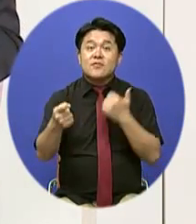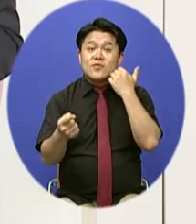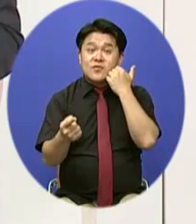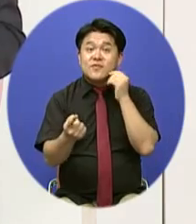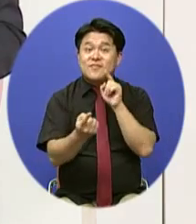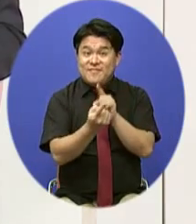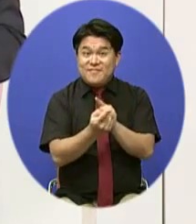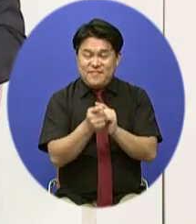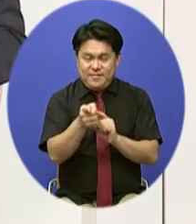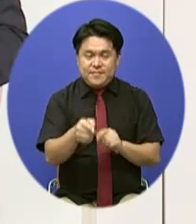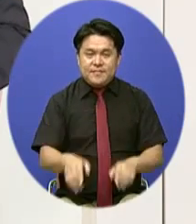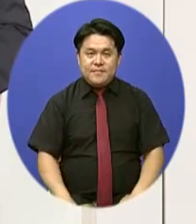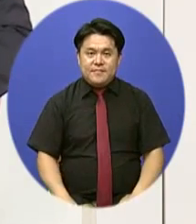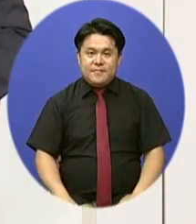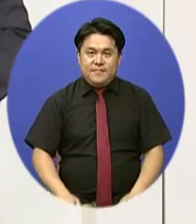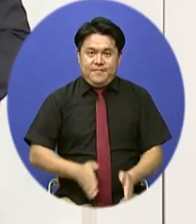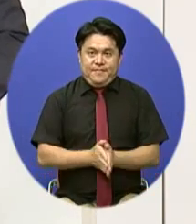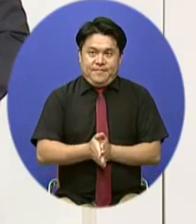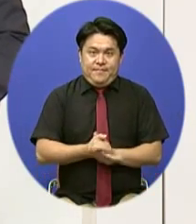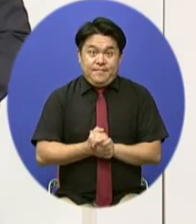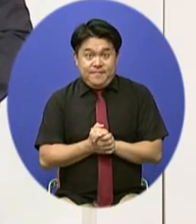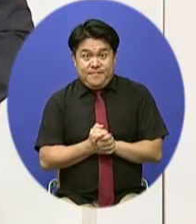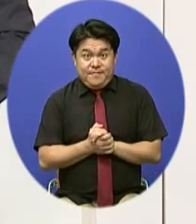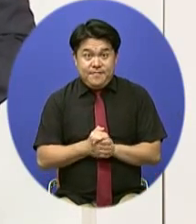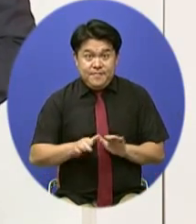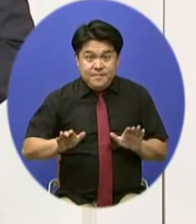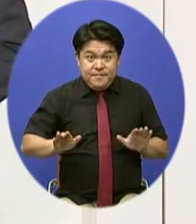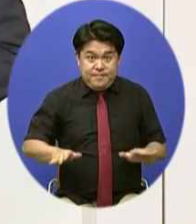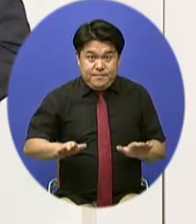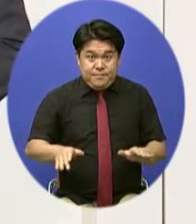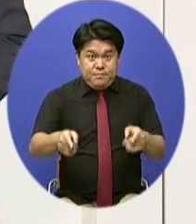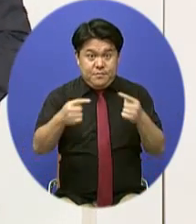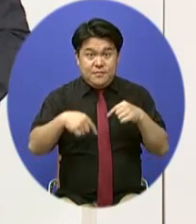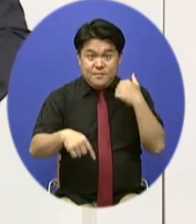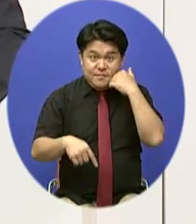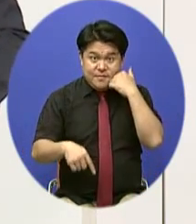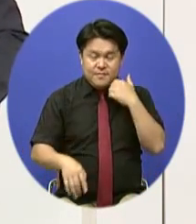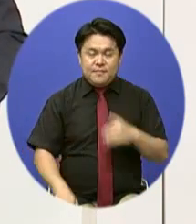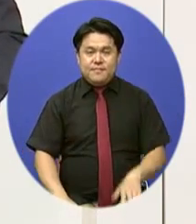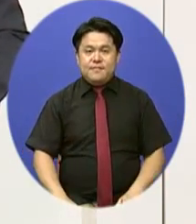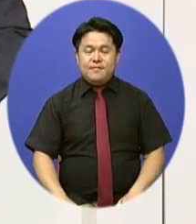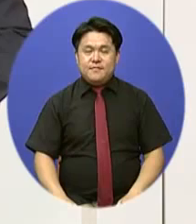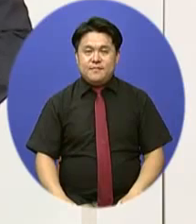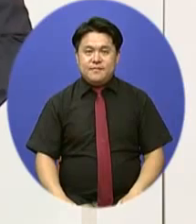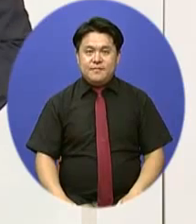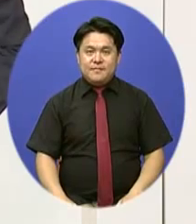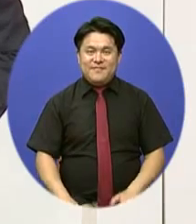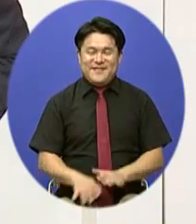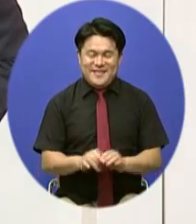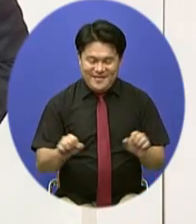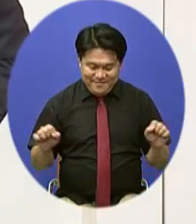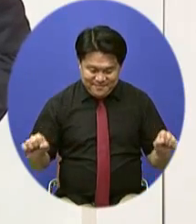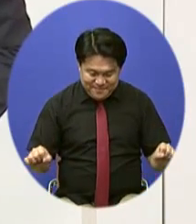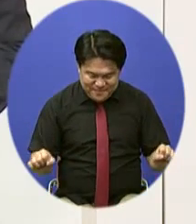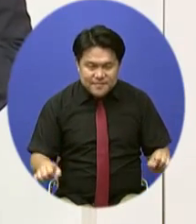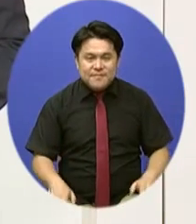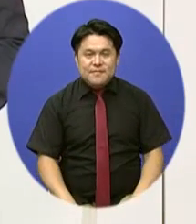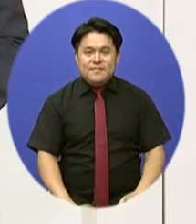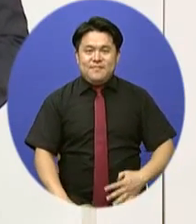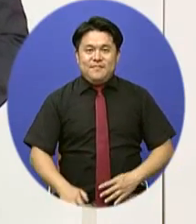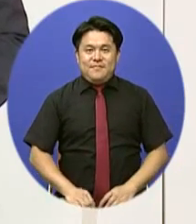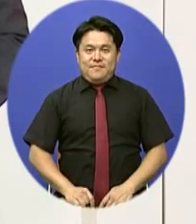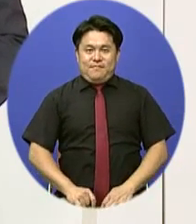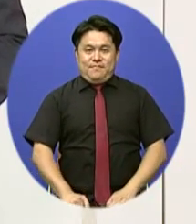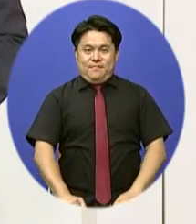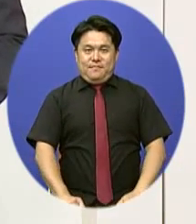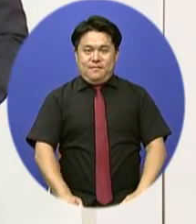분 한 분 모셔보겠습니다. 자, 계속해서 즉석 참여자인가요? 그렇죠. 네. 안녕하세요. 네.